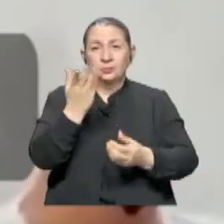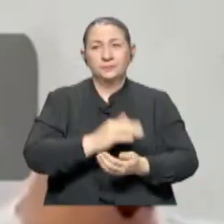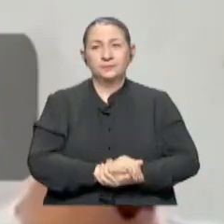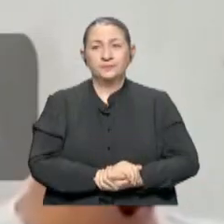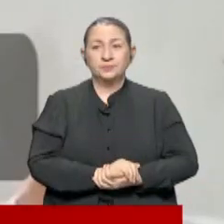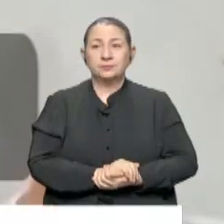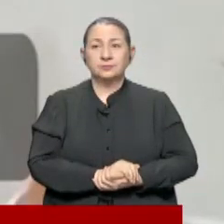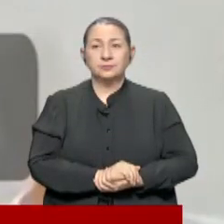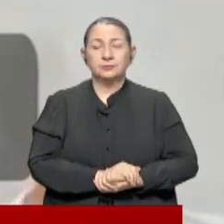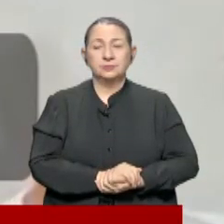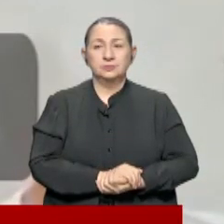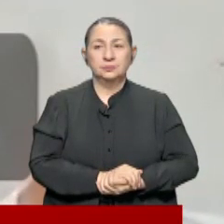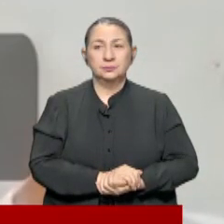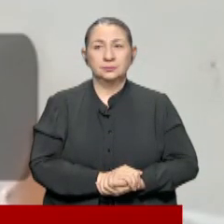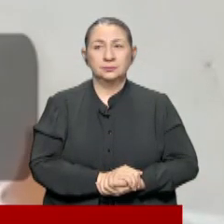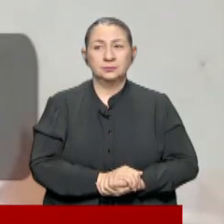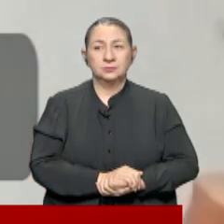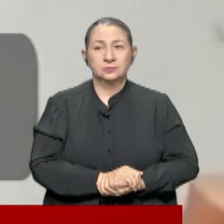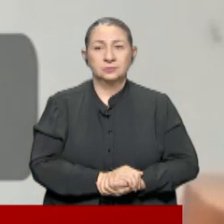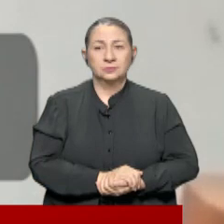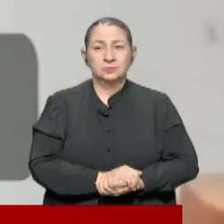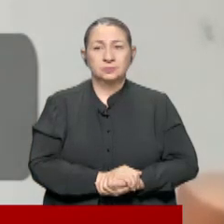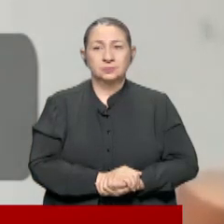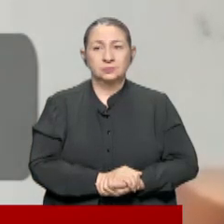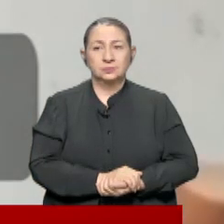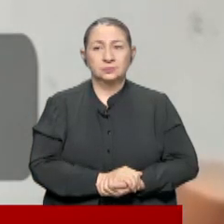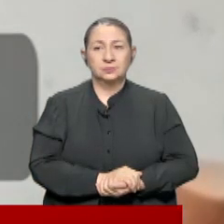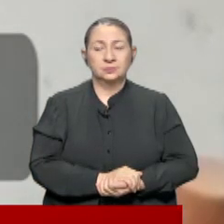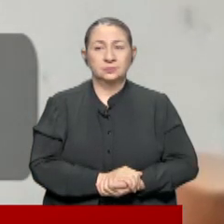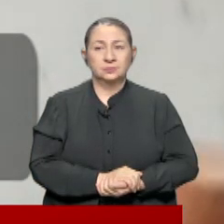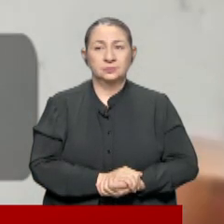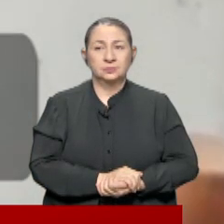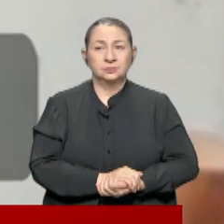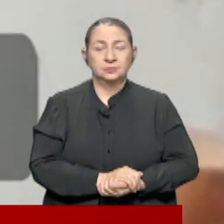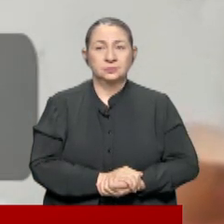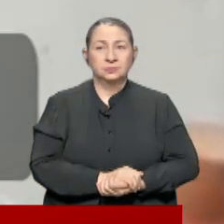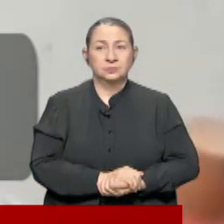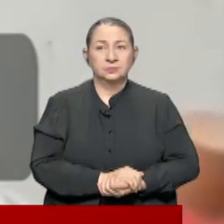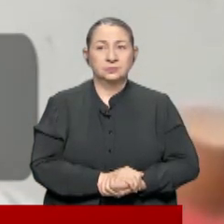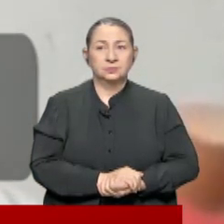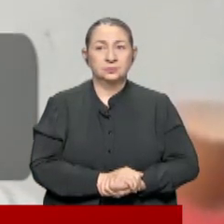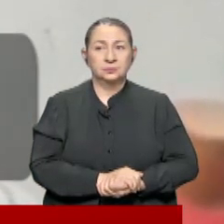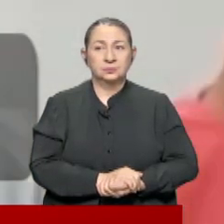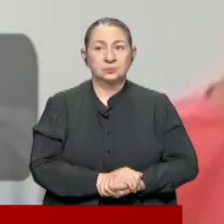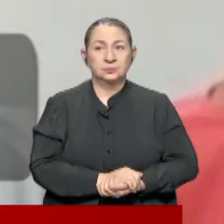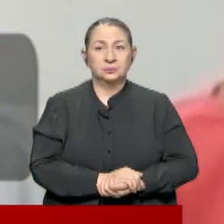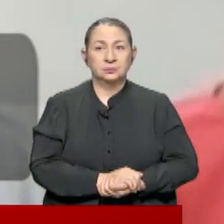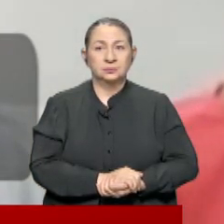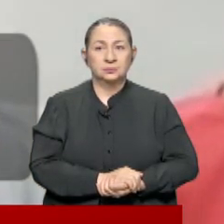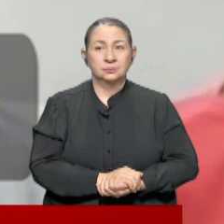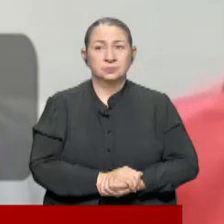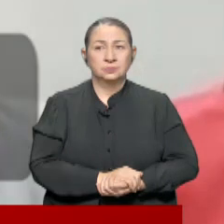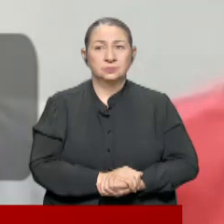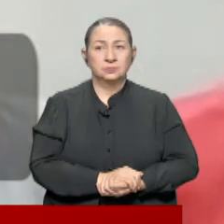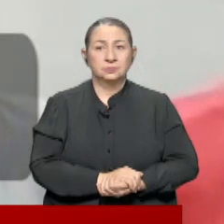Hani geçinemiyoruz, geçim derdi, sıkıntılı şu an. Yoksulluk sınırı olmuş 16 bin TL. Açlık sınırı olmuş 8,5 bin TL.